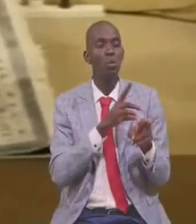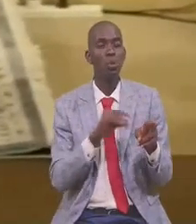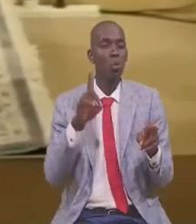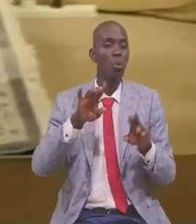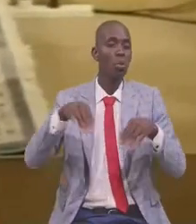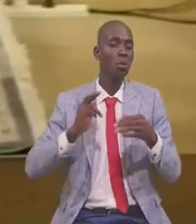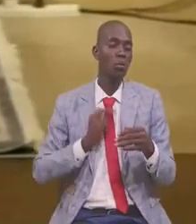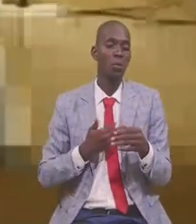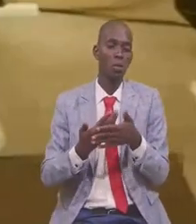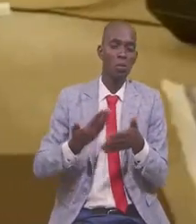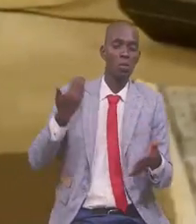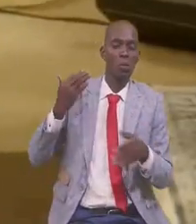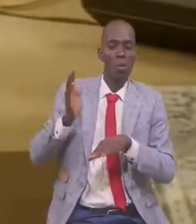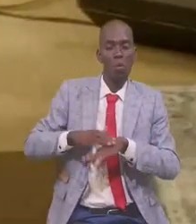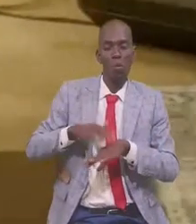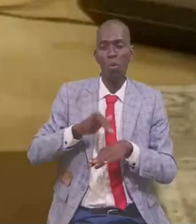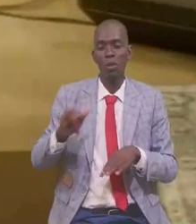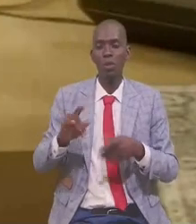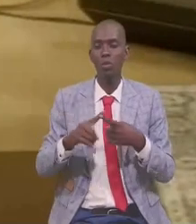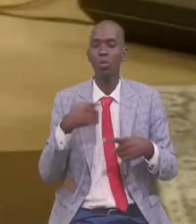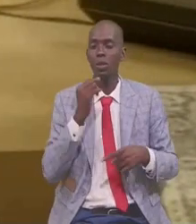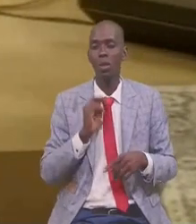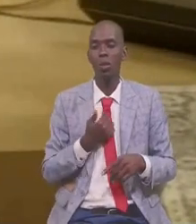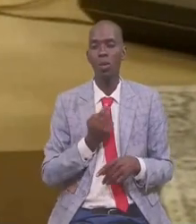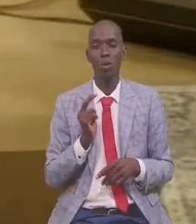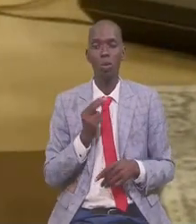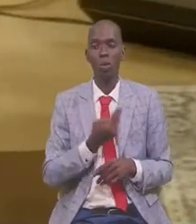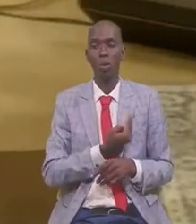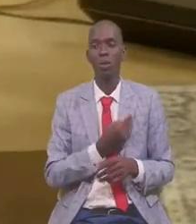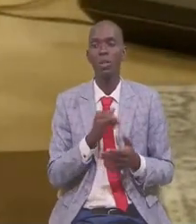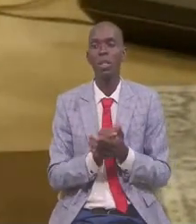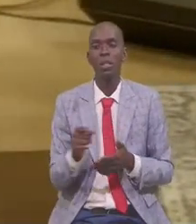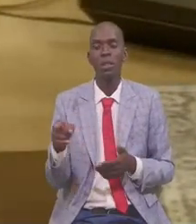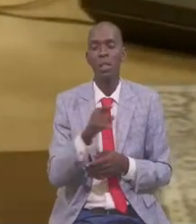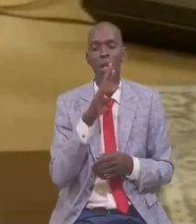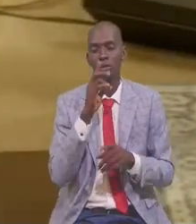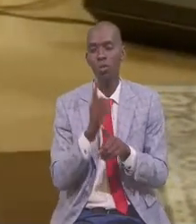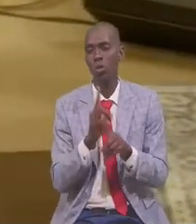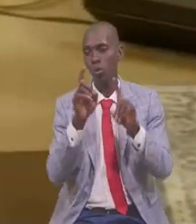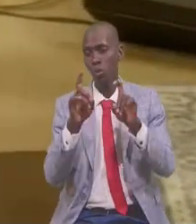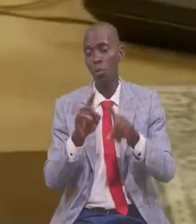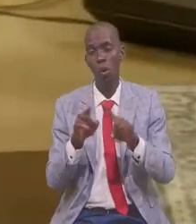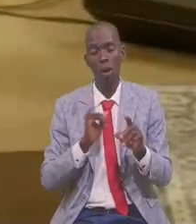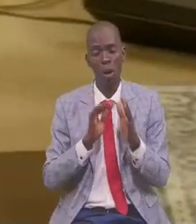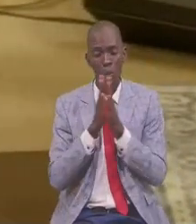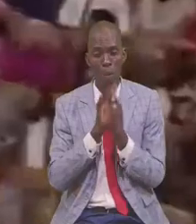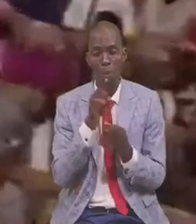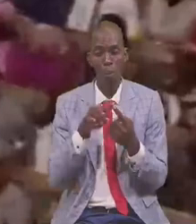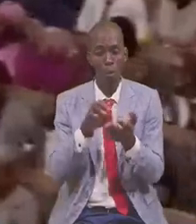pour dire que c'est un test, c'est un test, c'est un test. Je prie, quand ton test viendra, que tu réussisses au test.